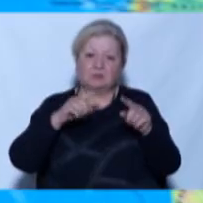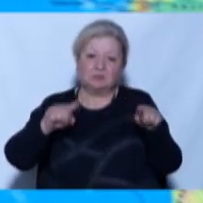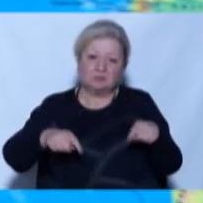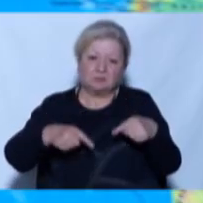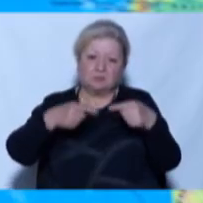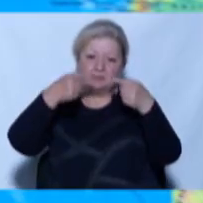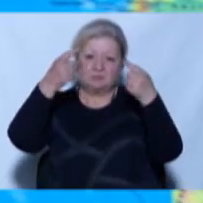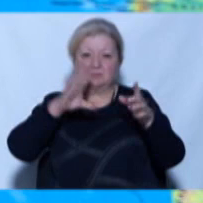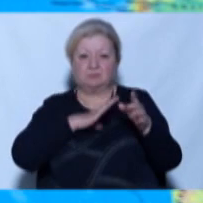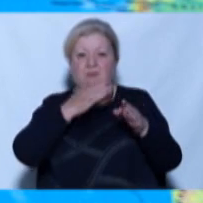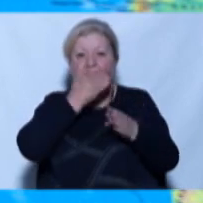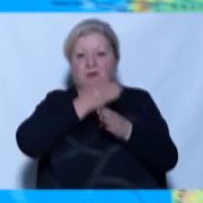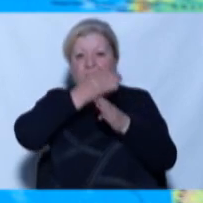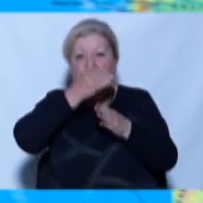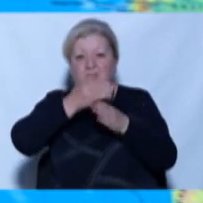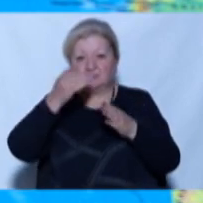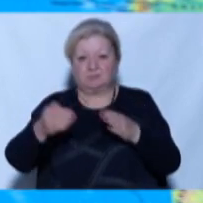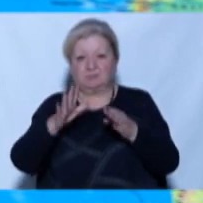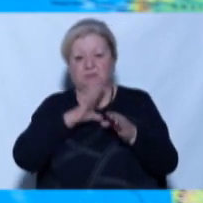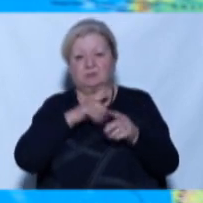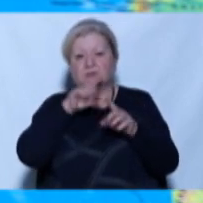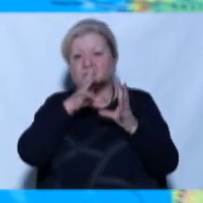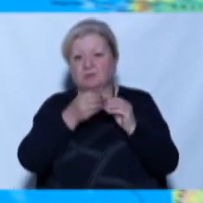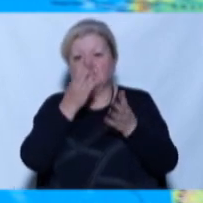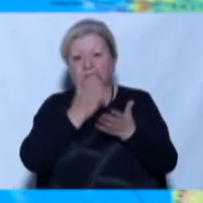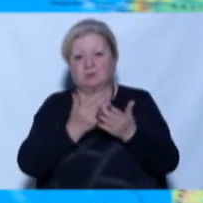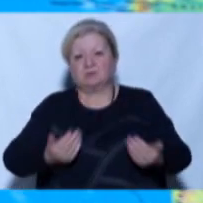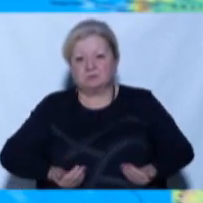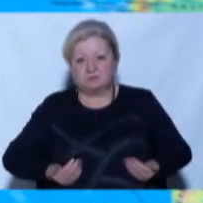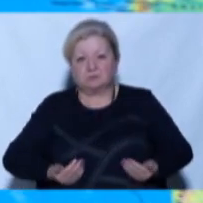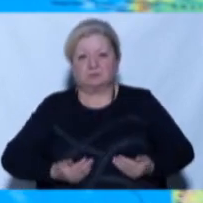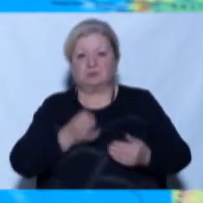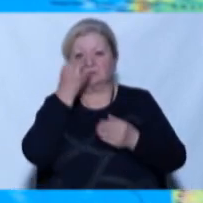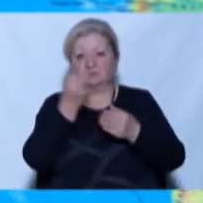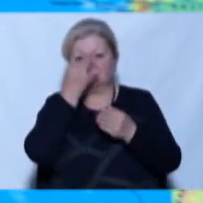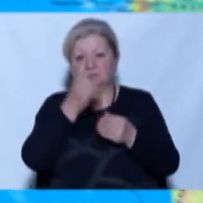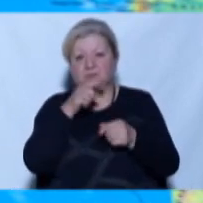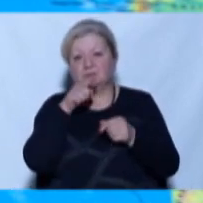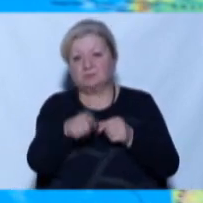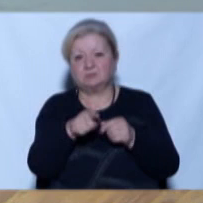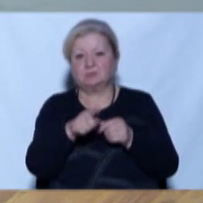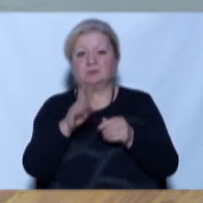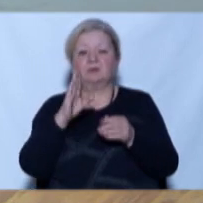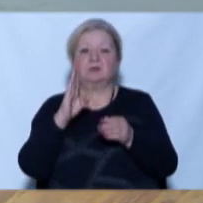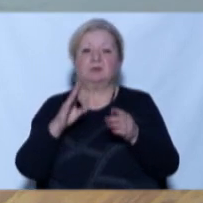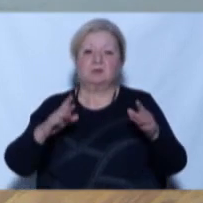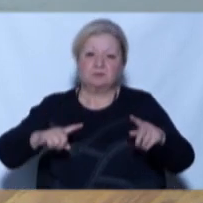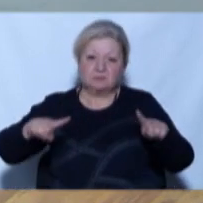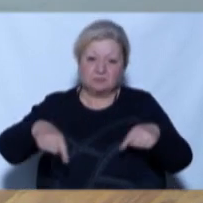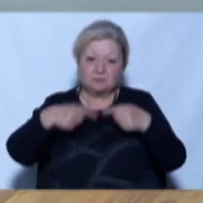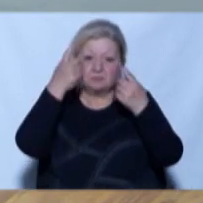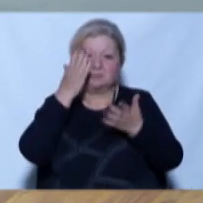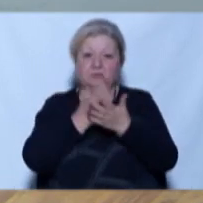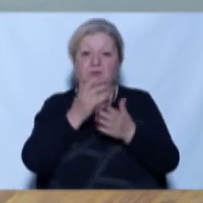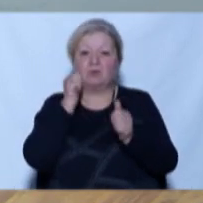ეს განვითარების ეტაპი სიცოცხლის ისტორია არის და დედამიწის განვითარება გვიჩვენებს, რომ ყოველ ეტაპზე